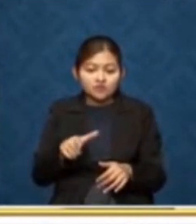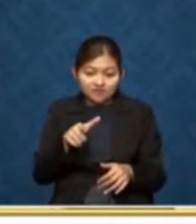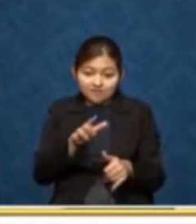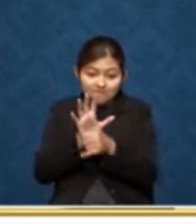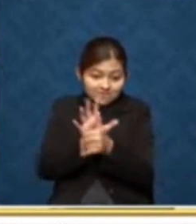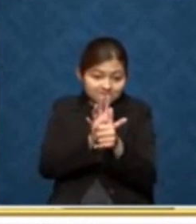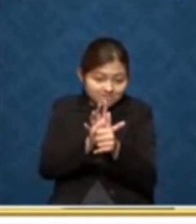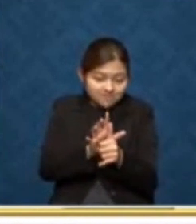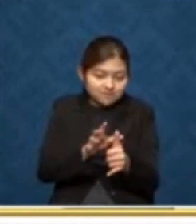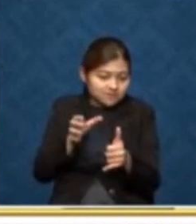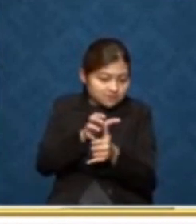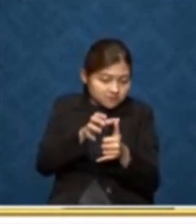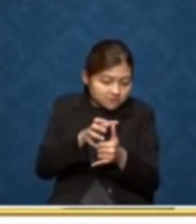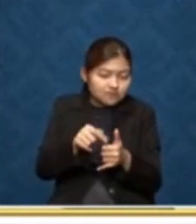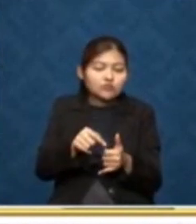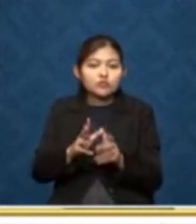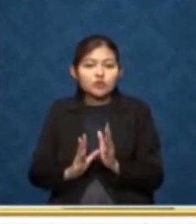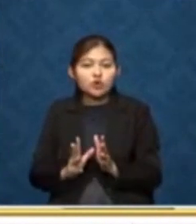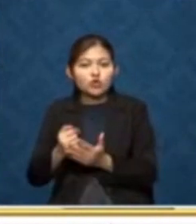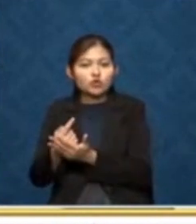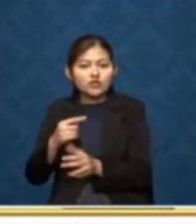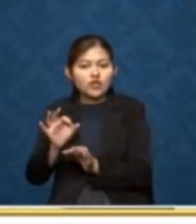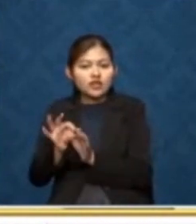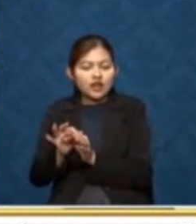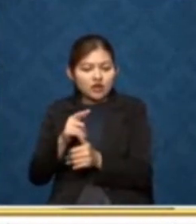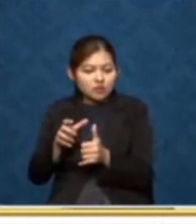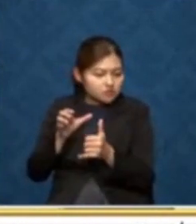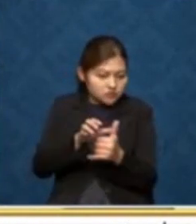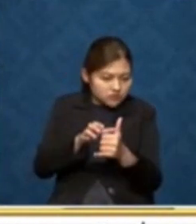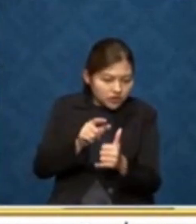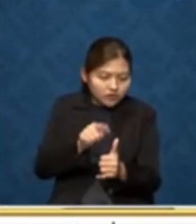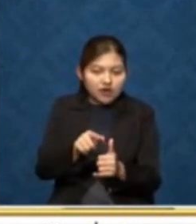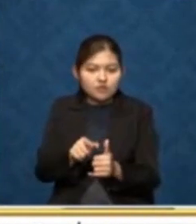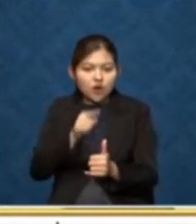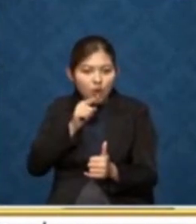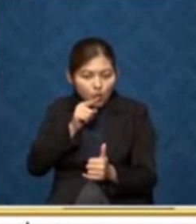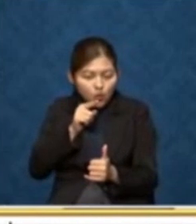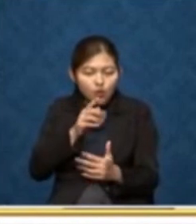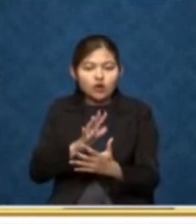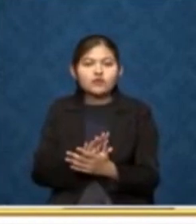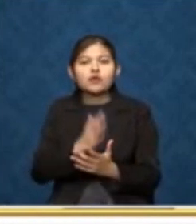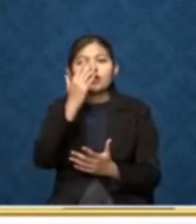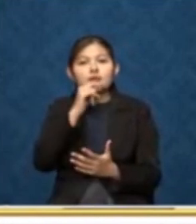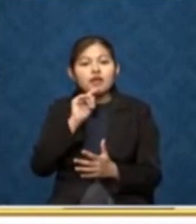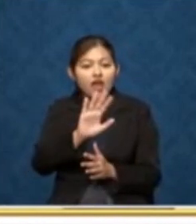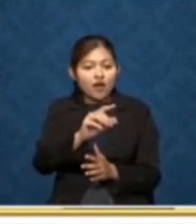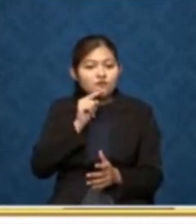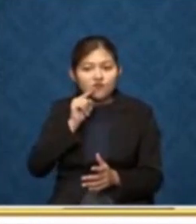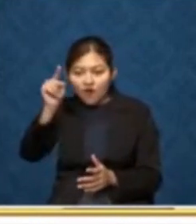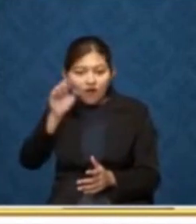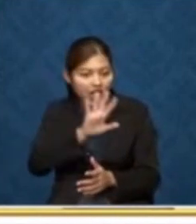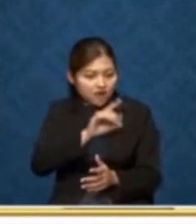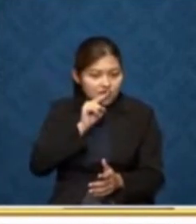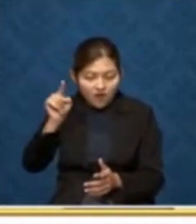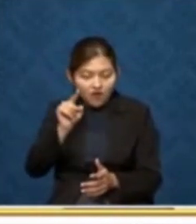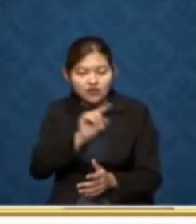ขู่ไปคุกคามชาวบ้านไปคุกคามผู้เสียหายเพื่อไม่ให้เกิดการฟ้องร้องดำเนินคดีเมื่อชาวบ้านเรื่องนี้เกิดขึ้นห